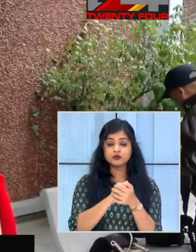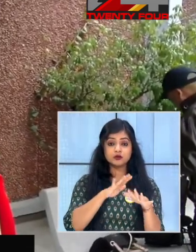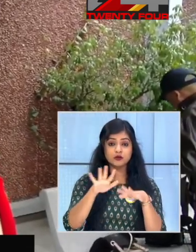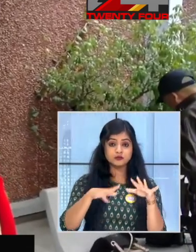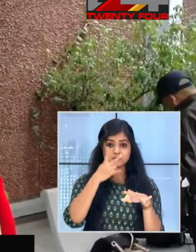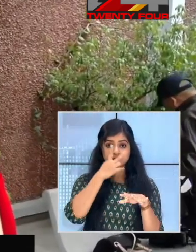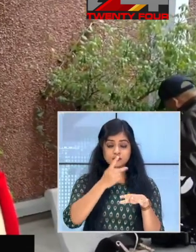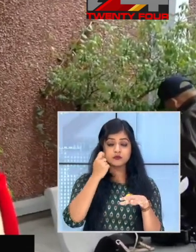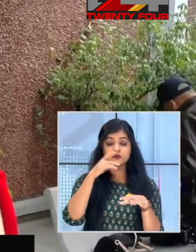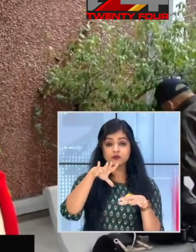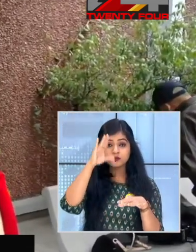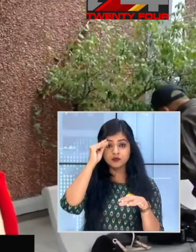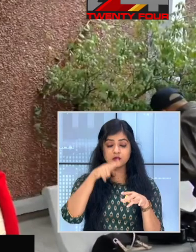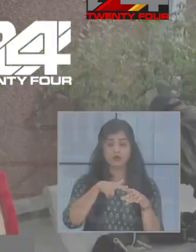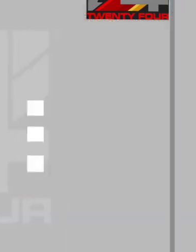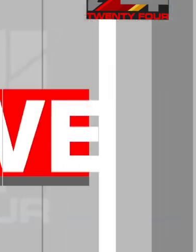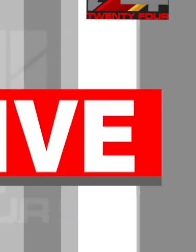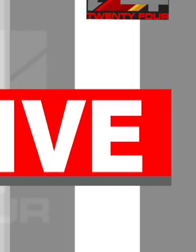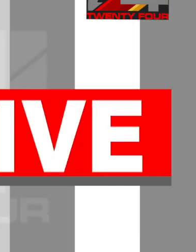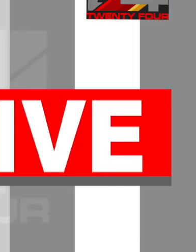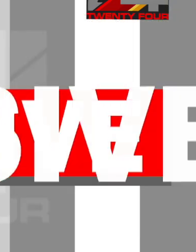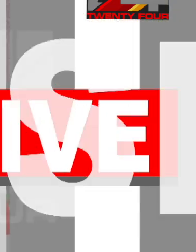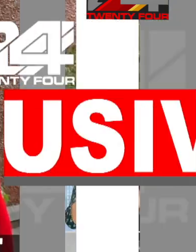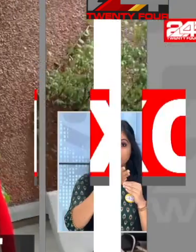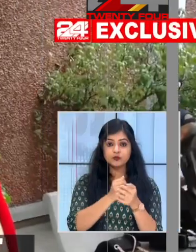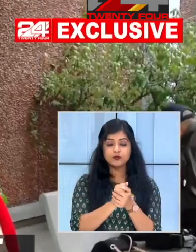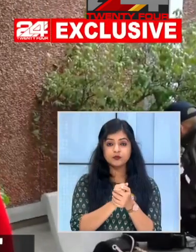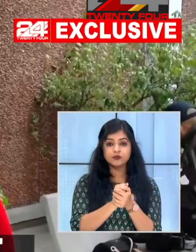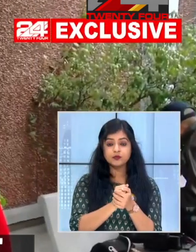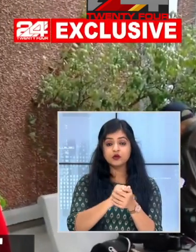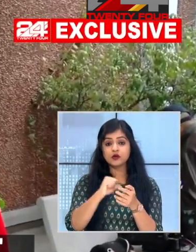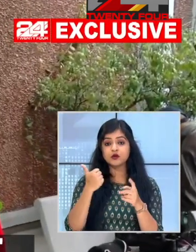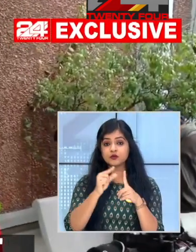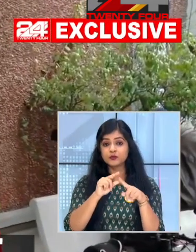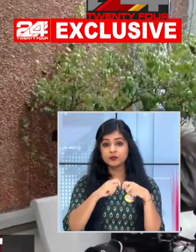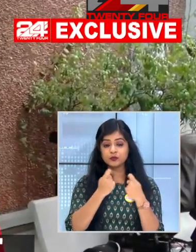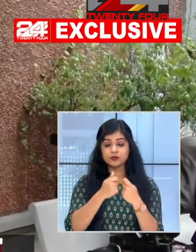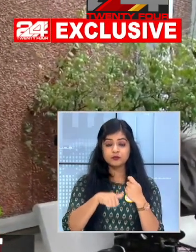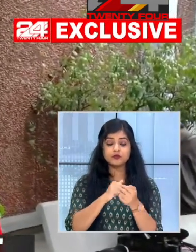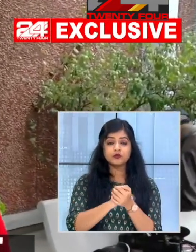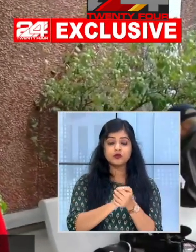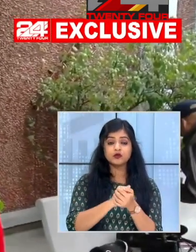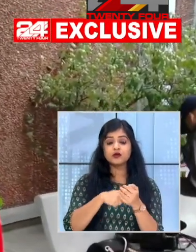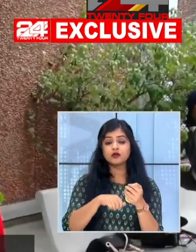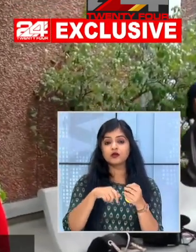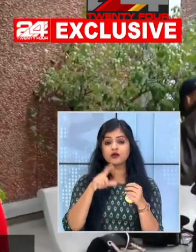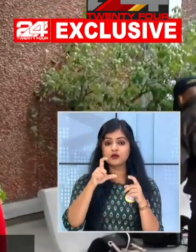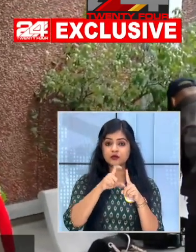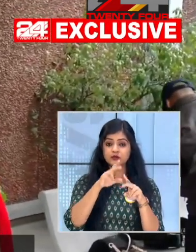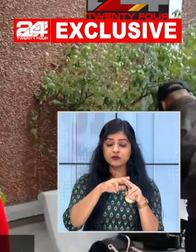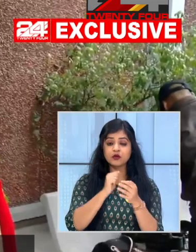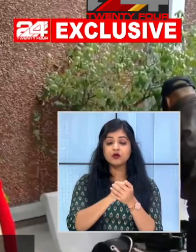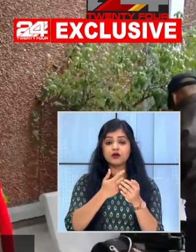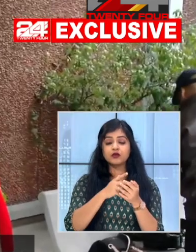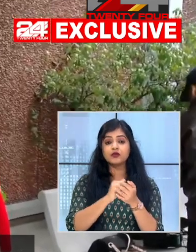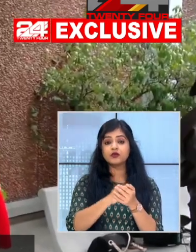സാഹചര്യം മനസ്സിലാക്കിക്കൊണ്ട് അതിന്റെ ഗൗരവം ഉൾക്കൊണ്ടുകൊണ്ട് മറ്റു പാർട്ടികളും, മതേതര പാർട്ടികളും മതേതര